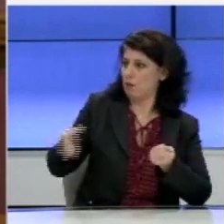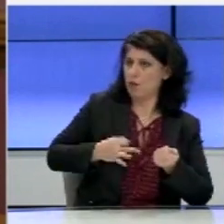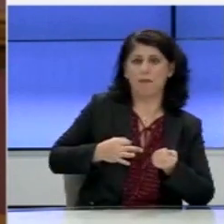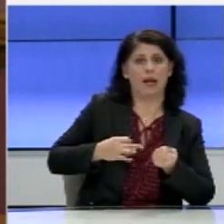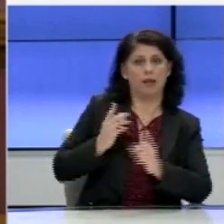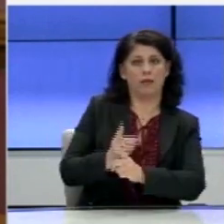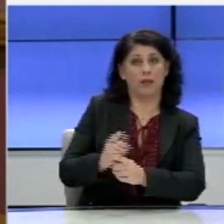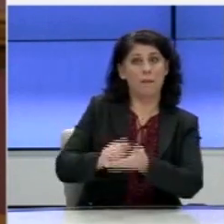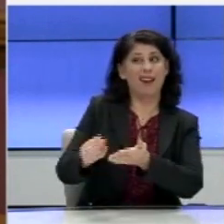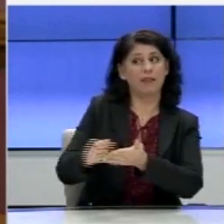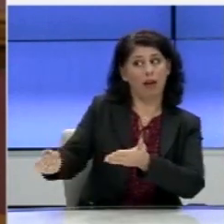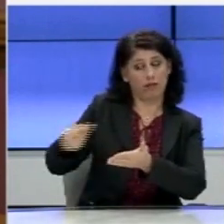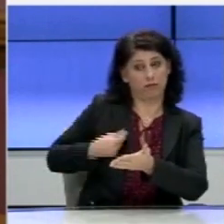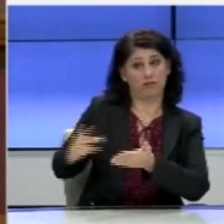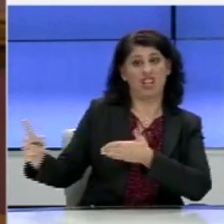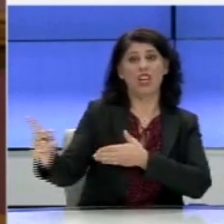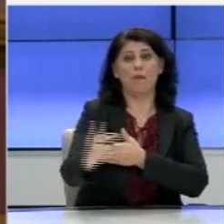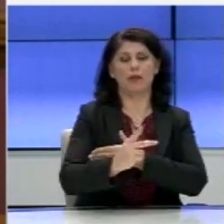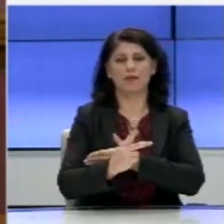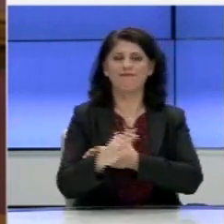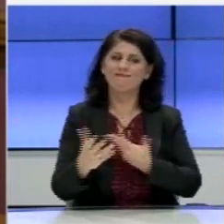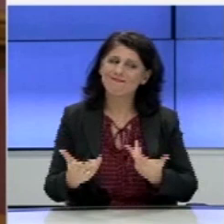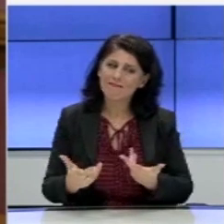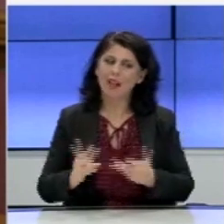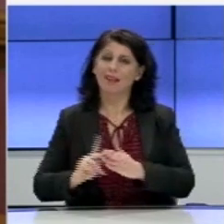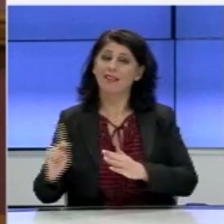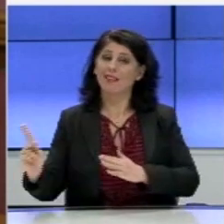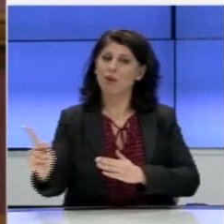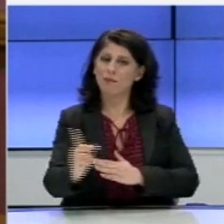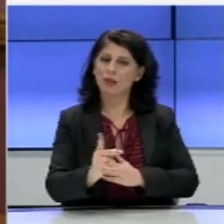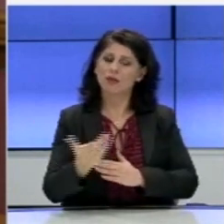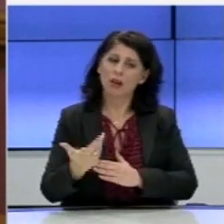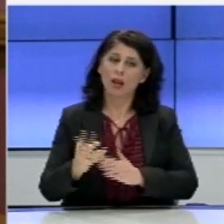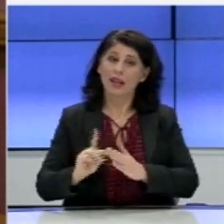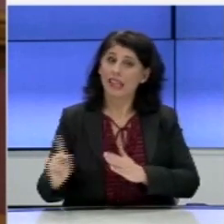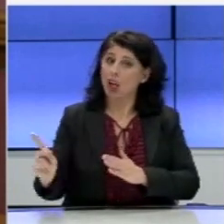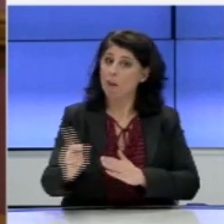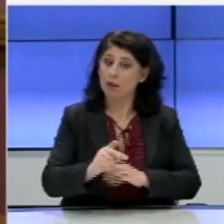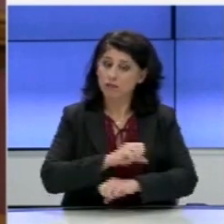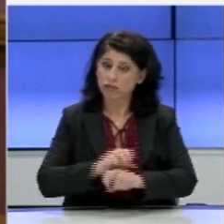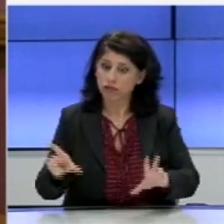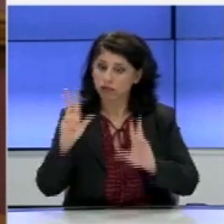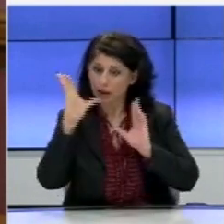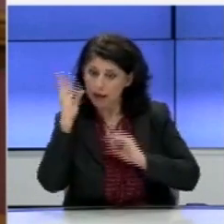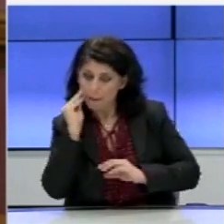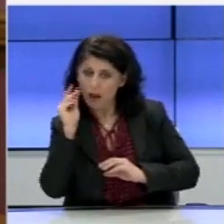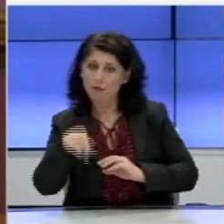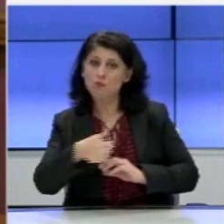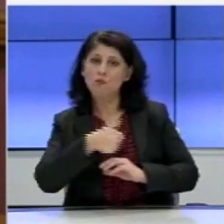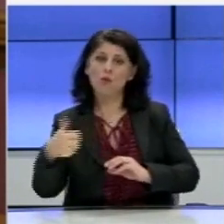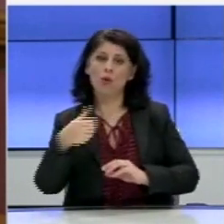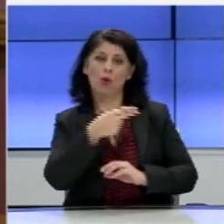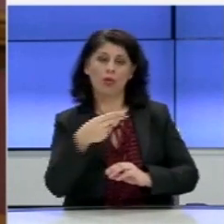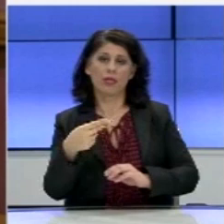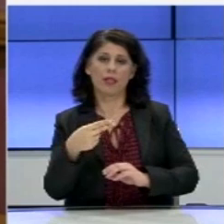τη διαφάνεια, όμως, κύριε πρόεδρε, φυσικά, η διαφάνεια δεν αφορά όμως μόνο αυτό το επίμαχο